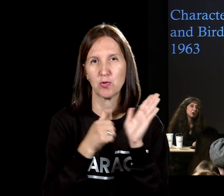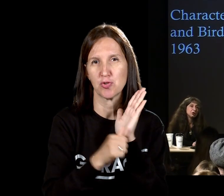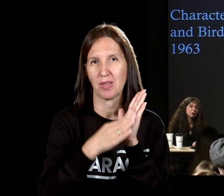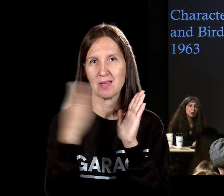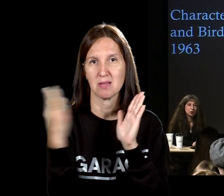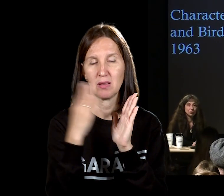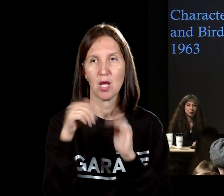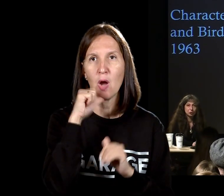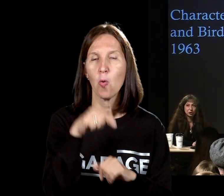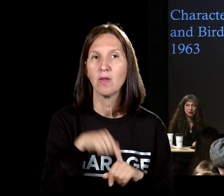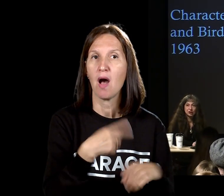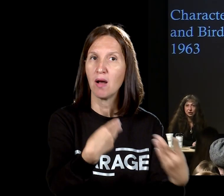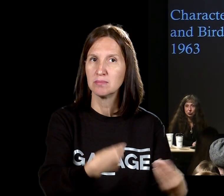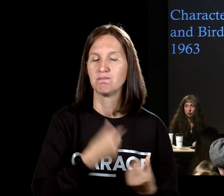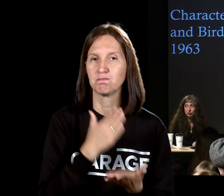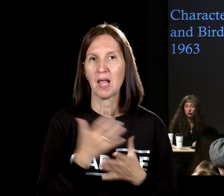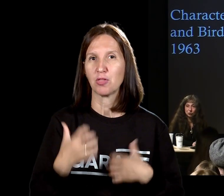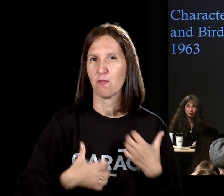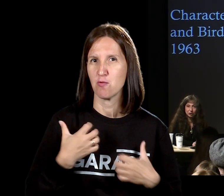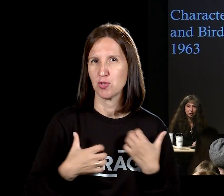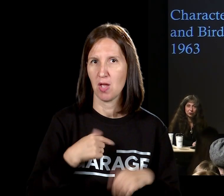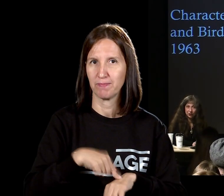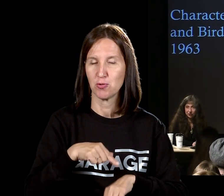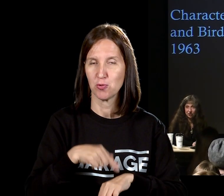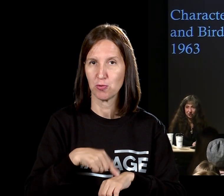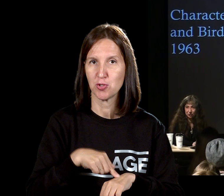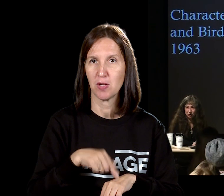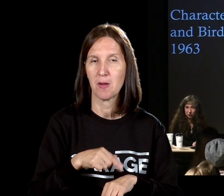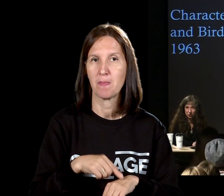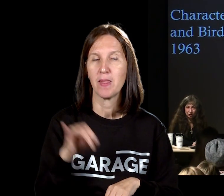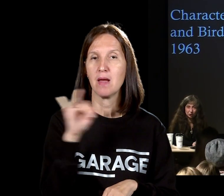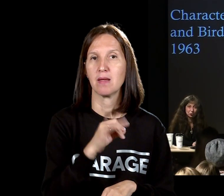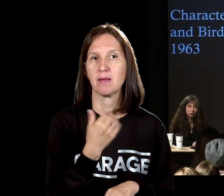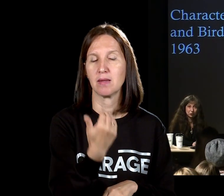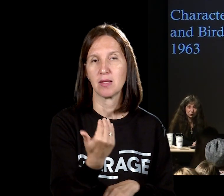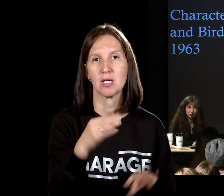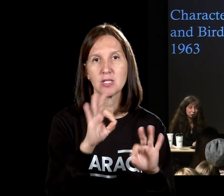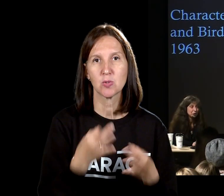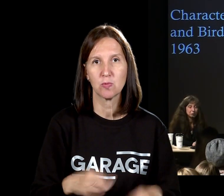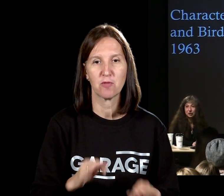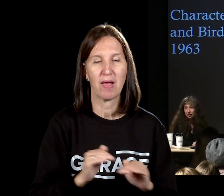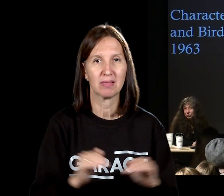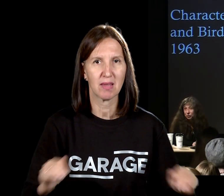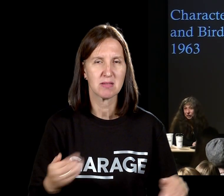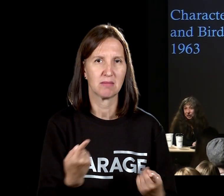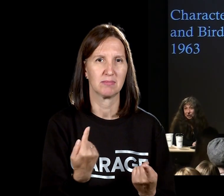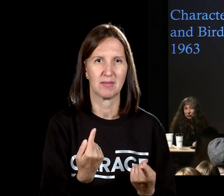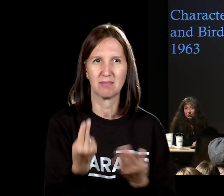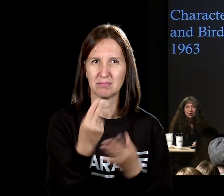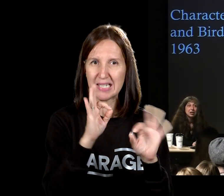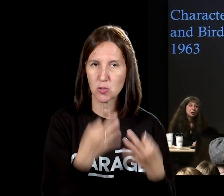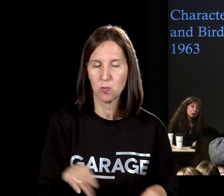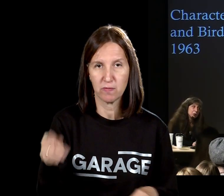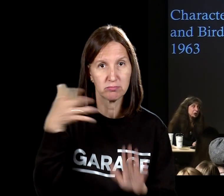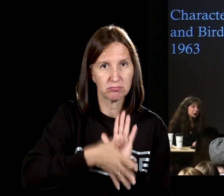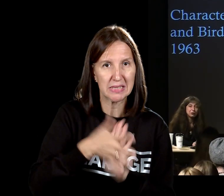с тем ощущением достаточно тревожным, да, которое и детское искусство, искусство и аутсайдер-арт, искусство душевнобольных, которое он